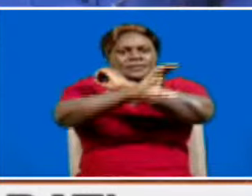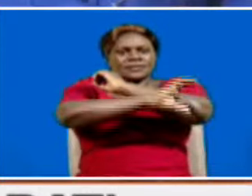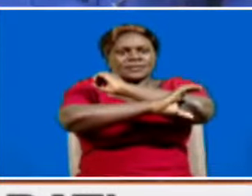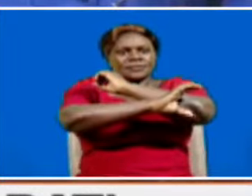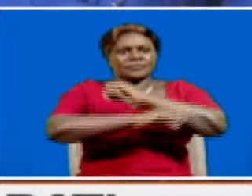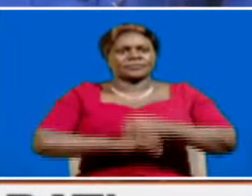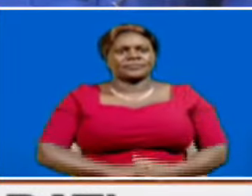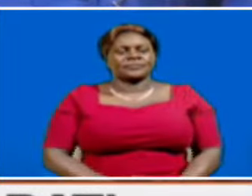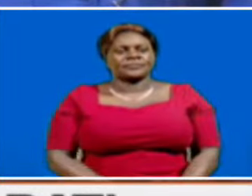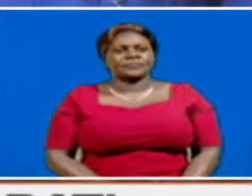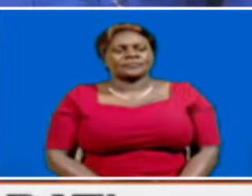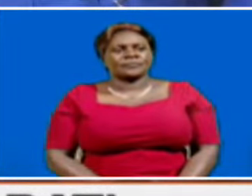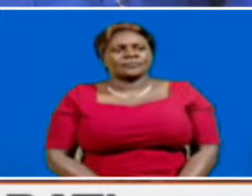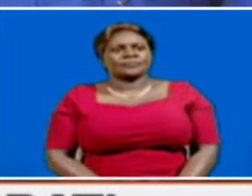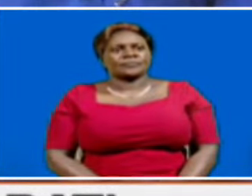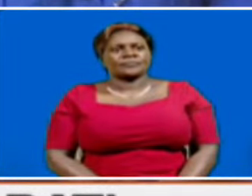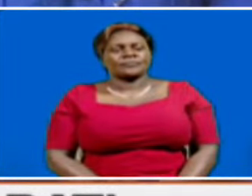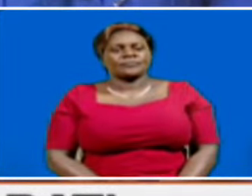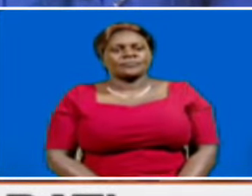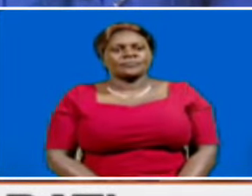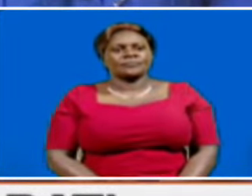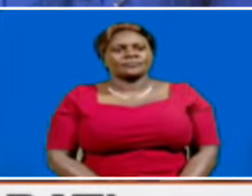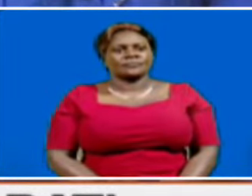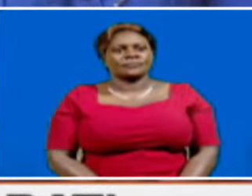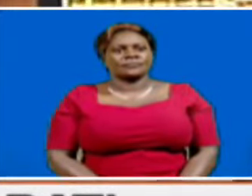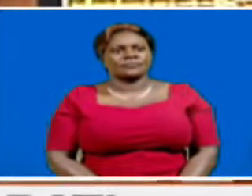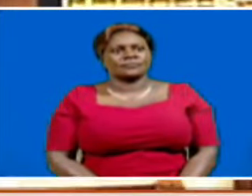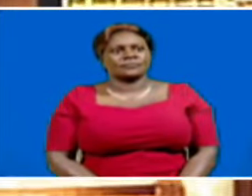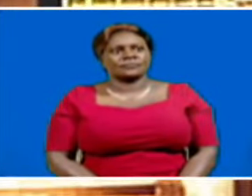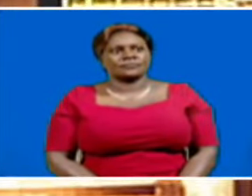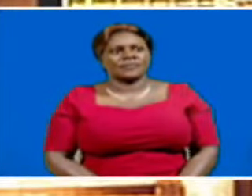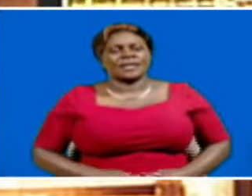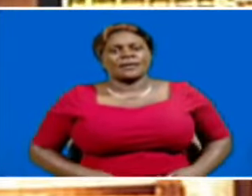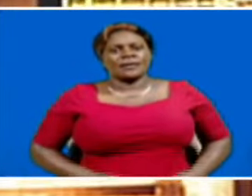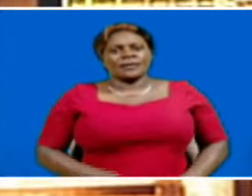Jeff Kirui, KTN News. Na mtazamaji, tukiachana